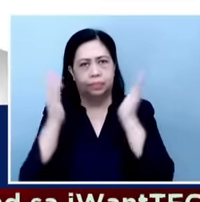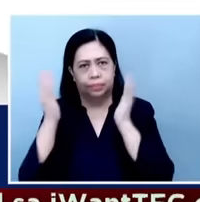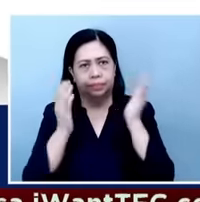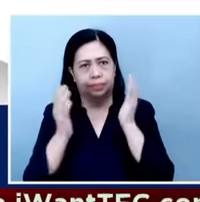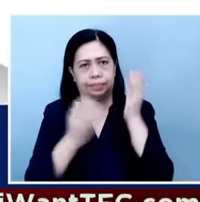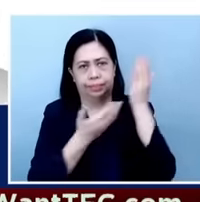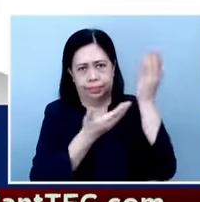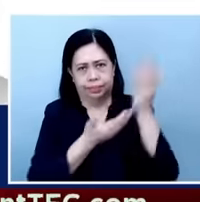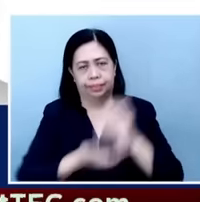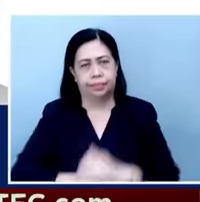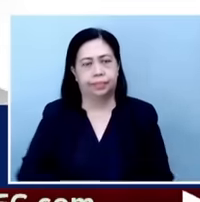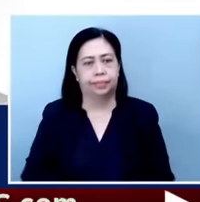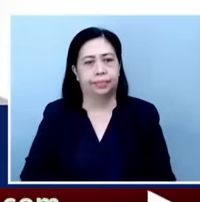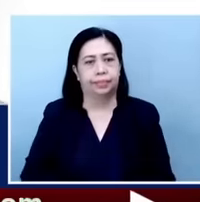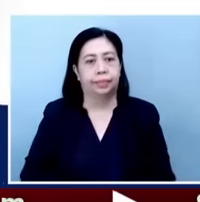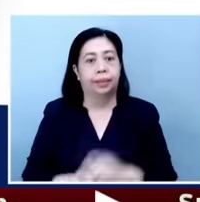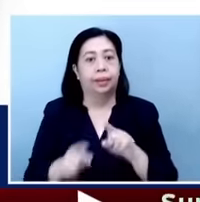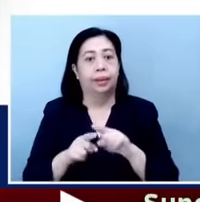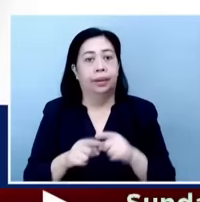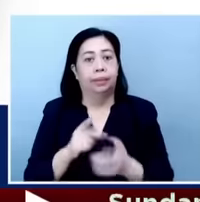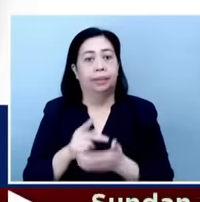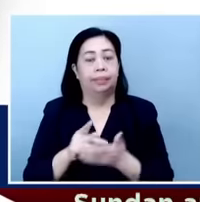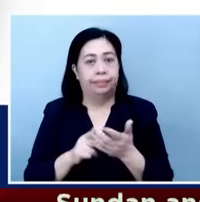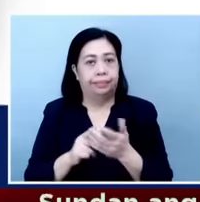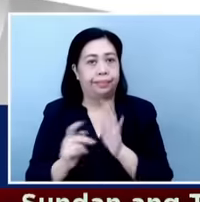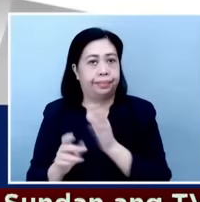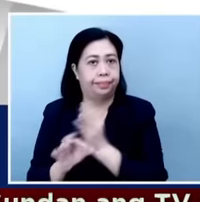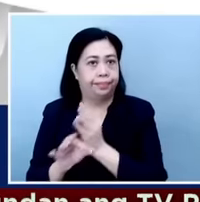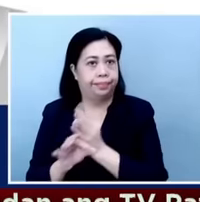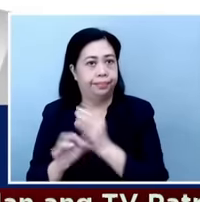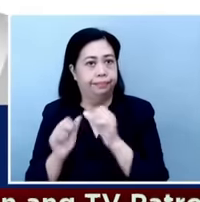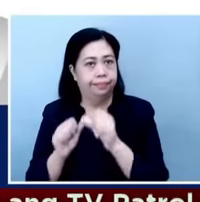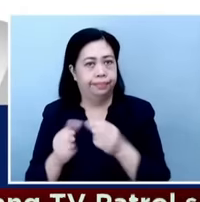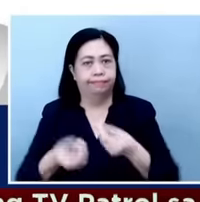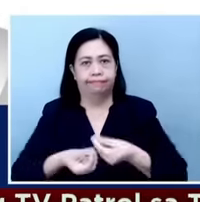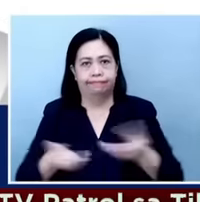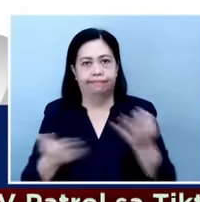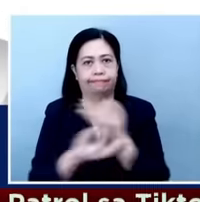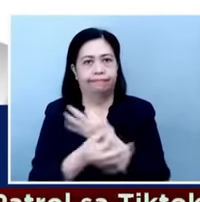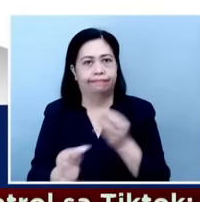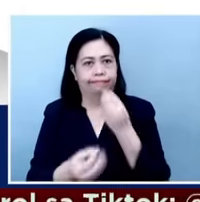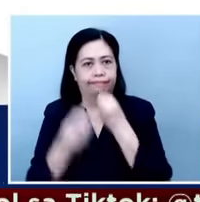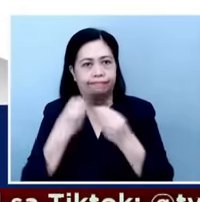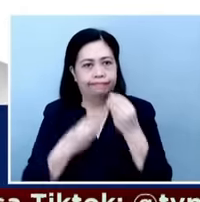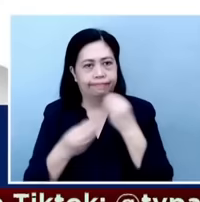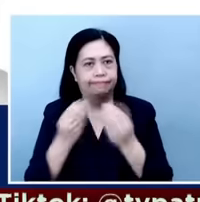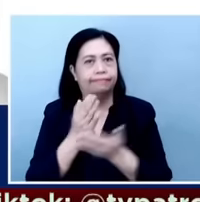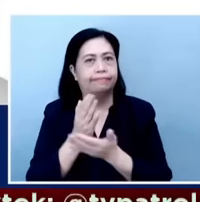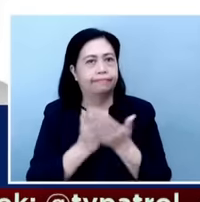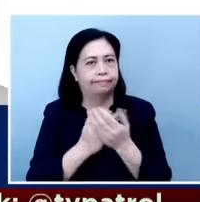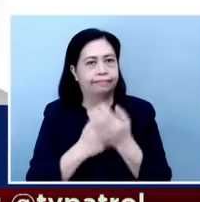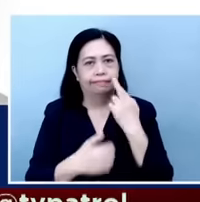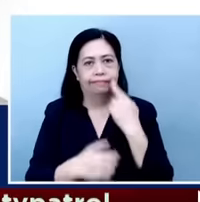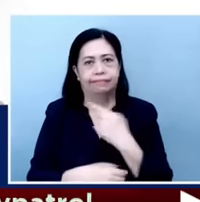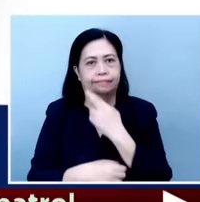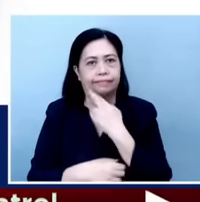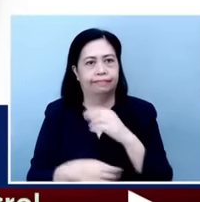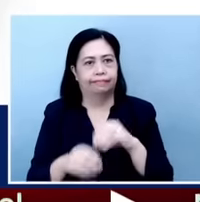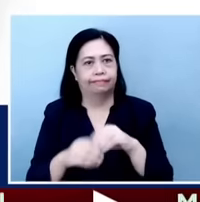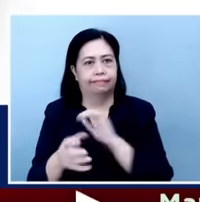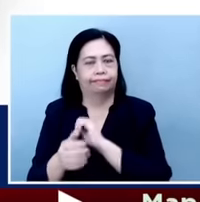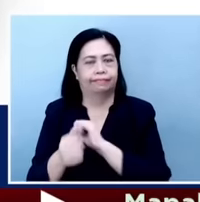kanya. Bilang bahagi ng panata, namahagi ng libreng pagkain ang ilang kainan sa daan ng